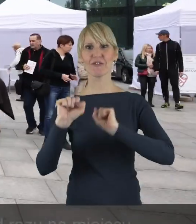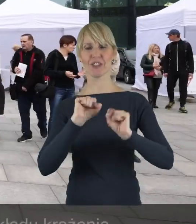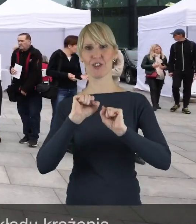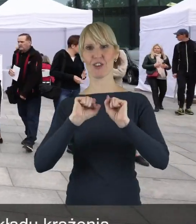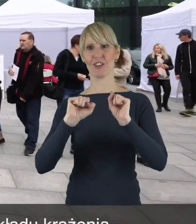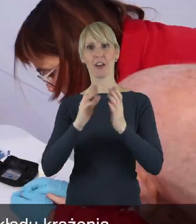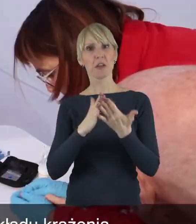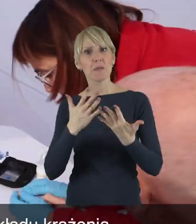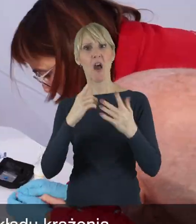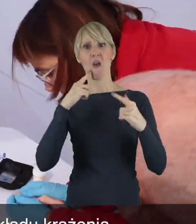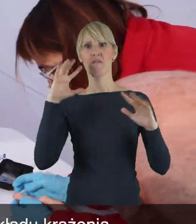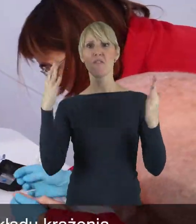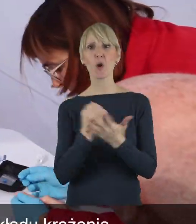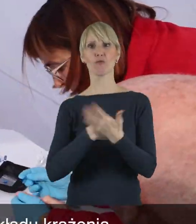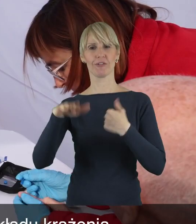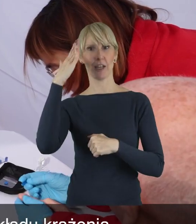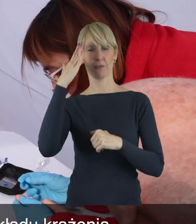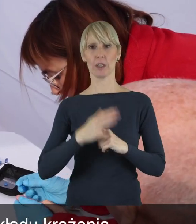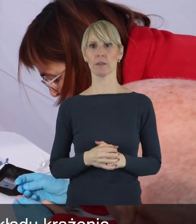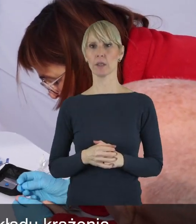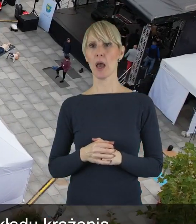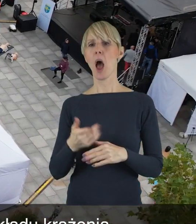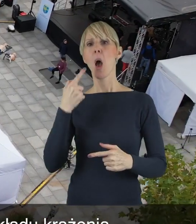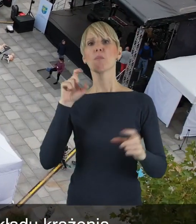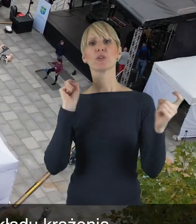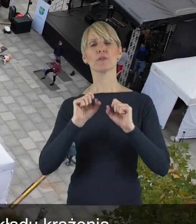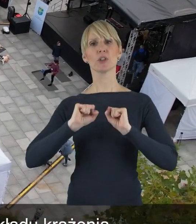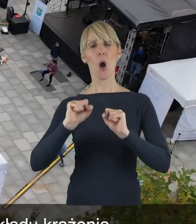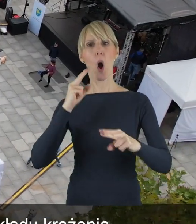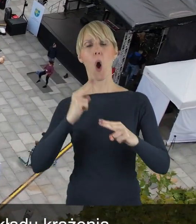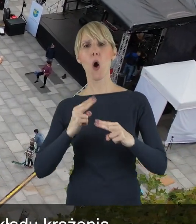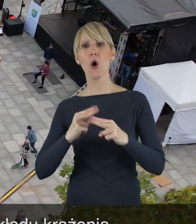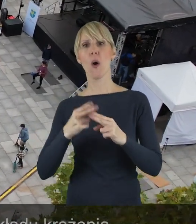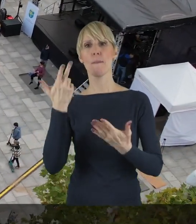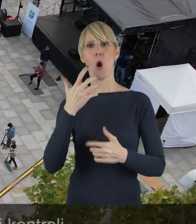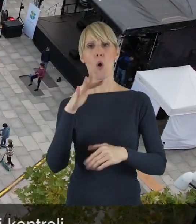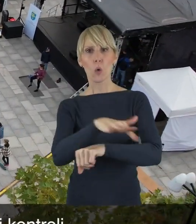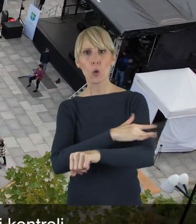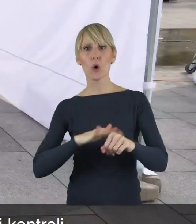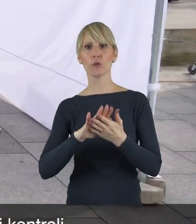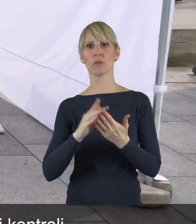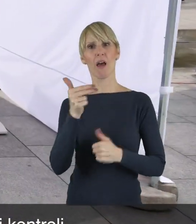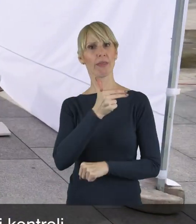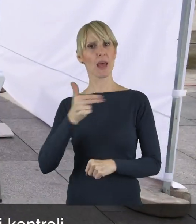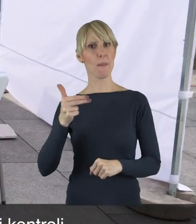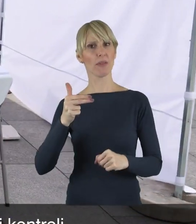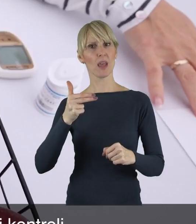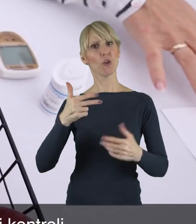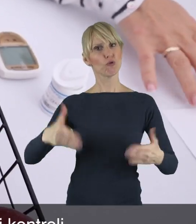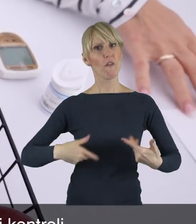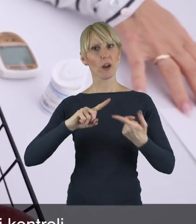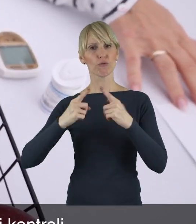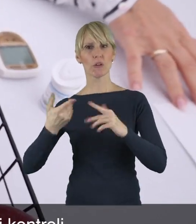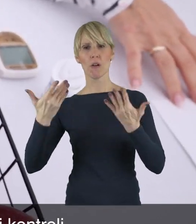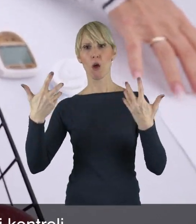wiedzę. Celem wydarzenia było zapobieganie chorobom układu krążenia przez edukację mieszkańców województwa na temat zdrowego stylu życia